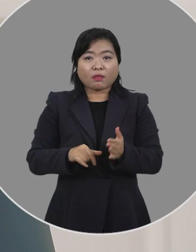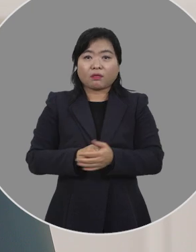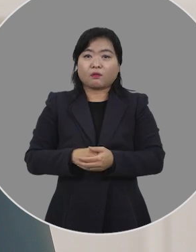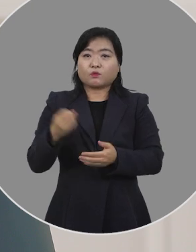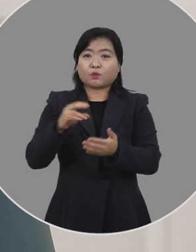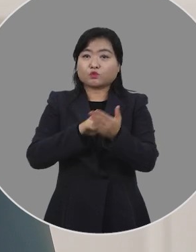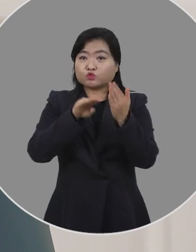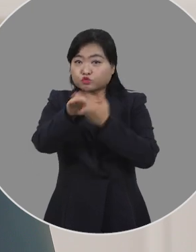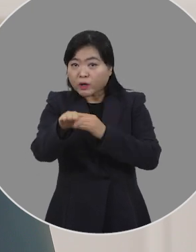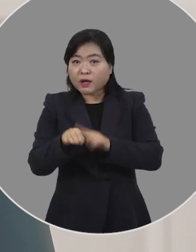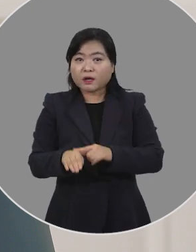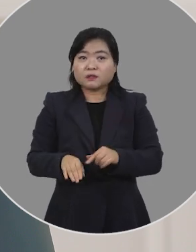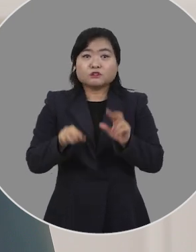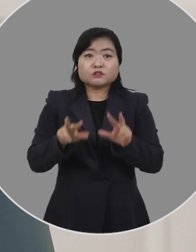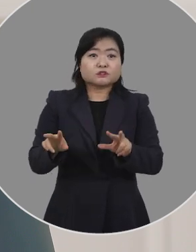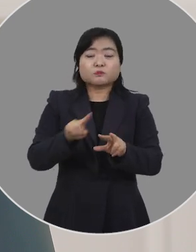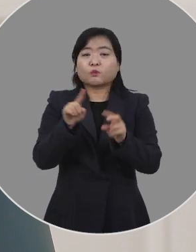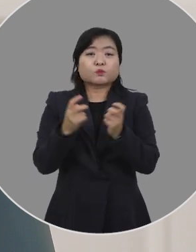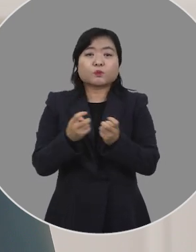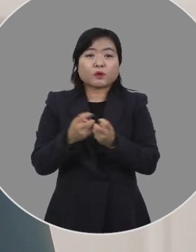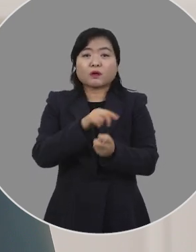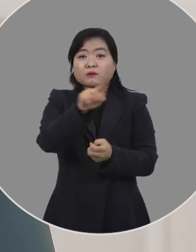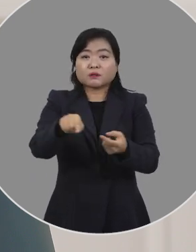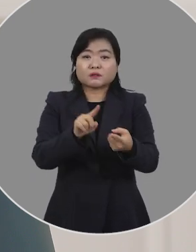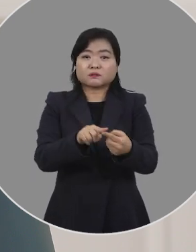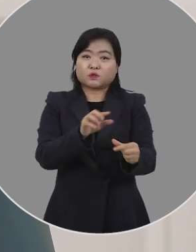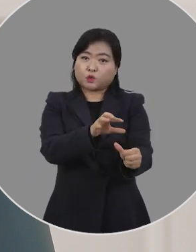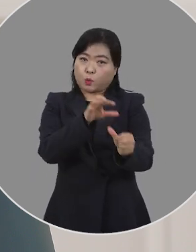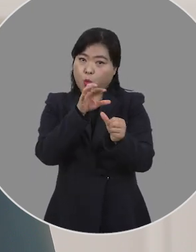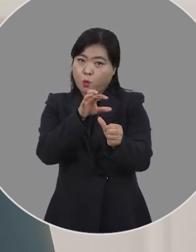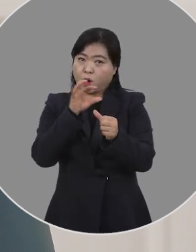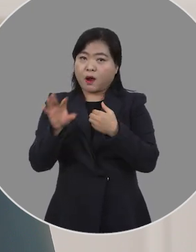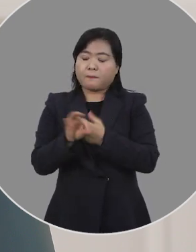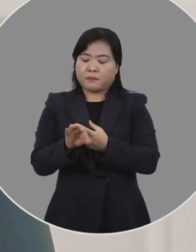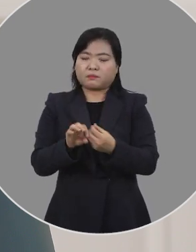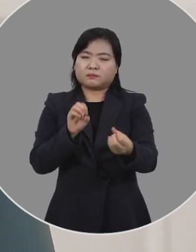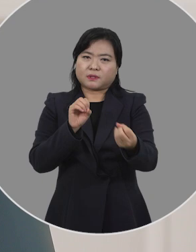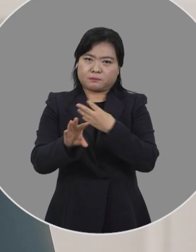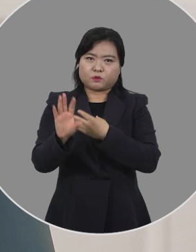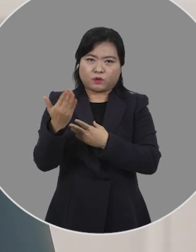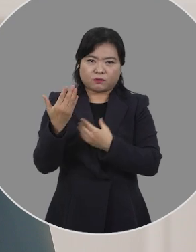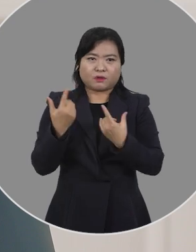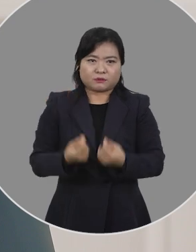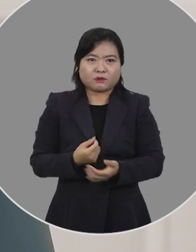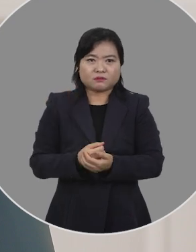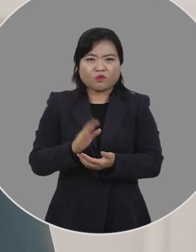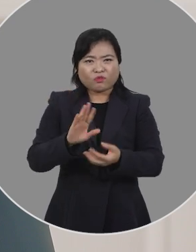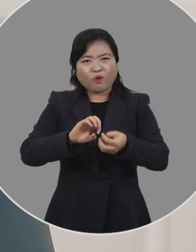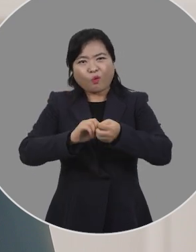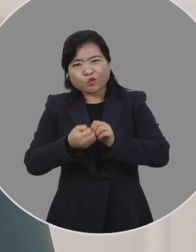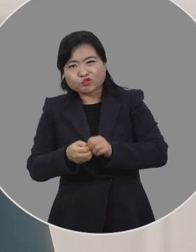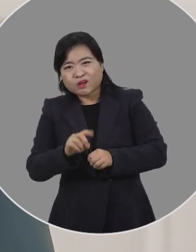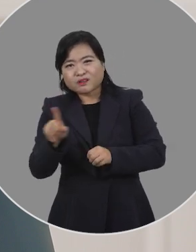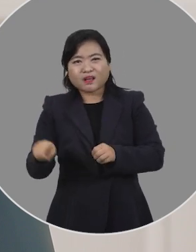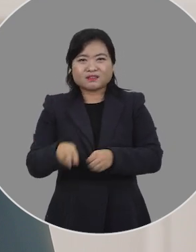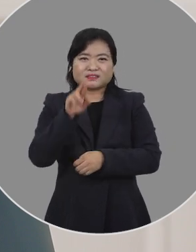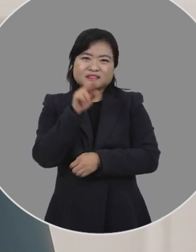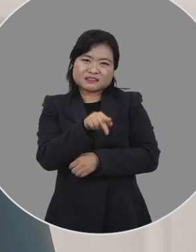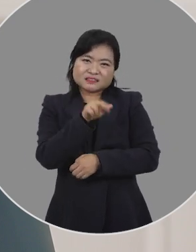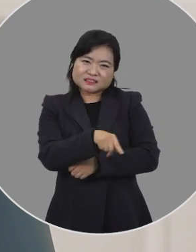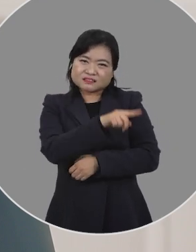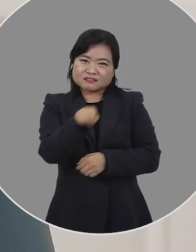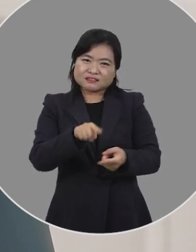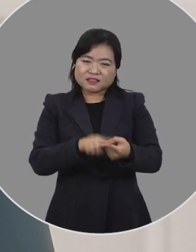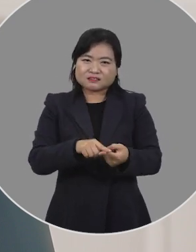때는, 그 후에는, 지금은 이렇게 적용하면 답이 나오는데 엉뚱한 그